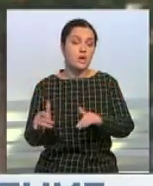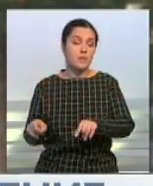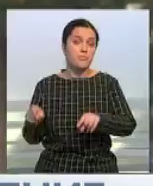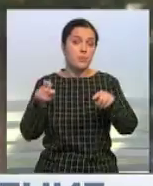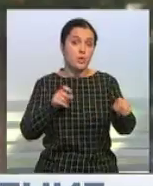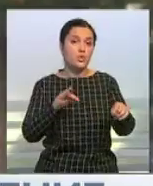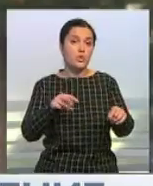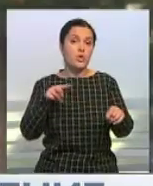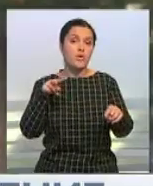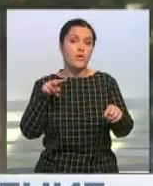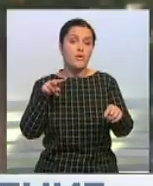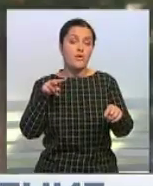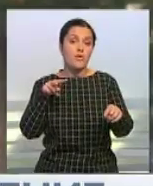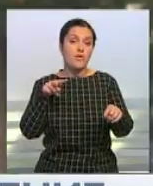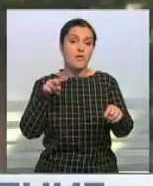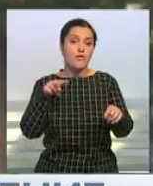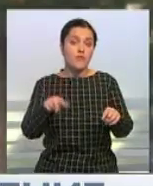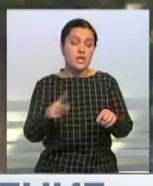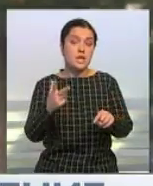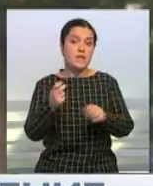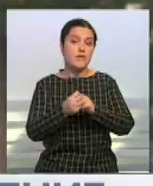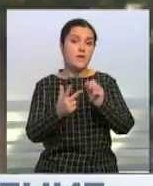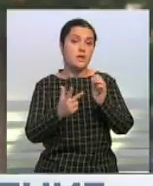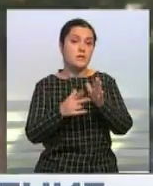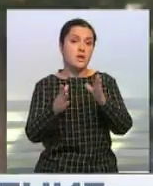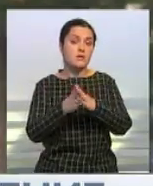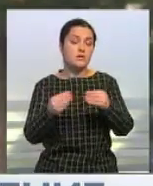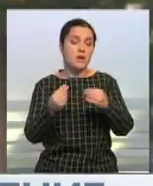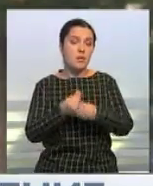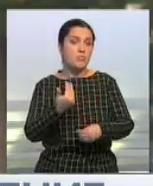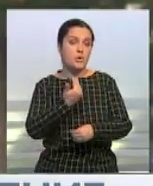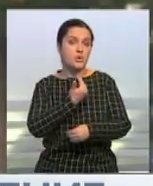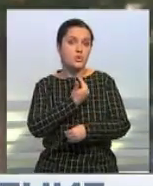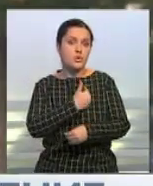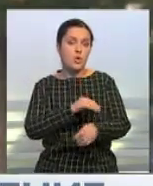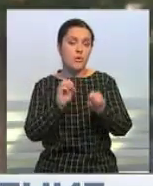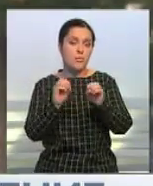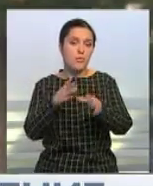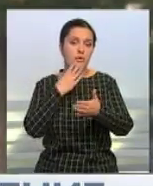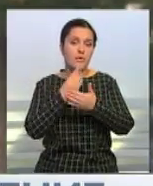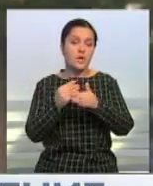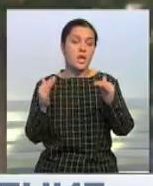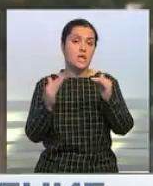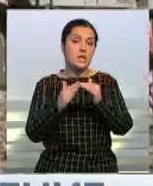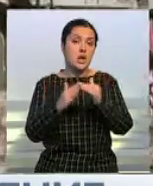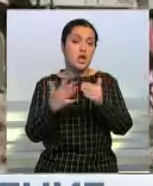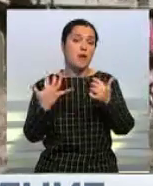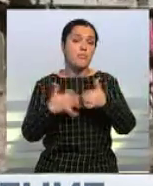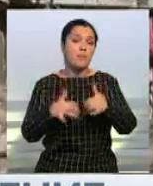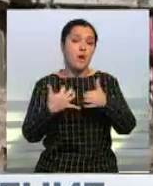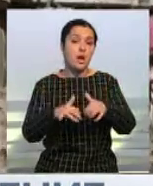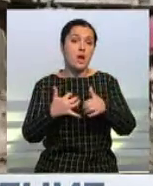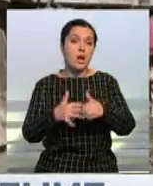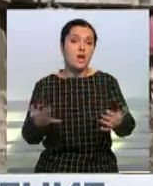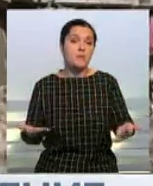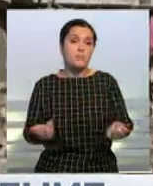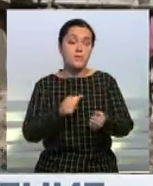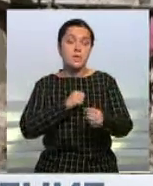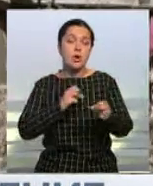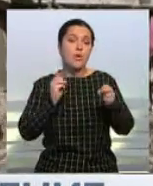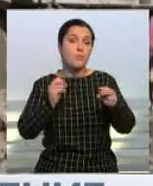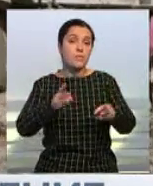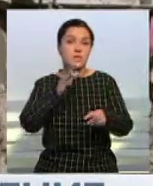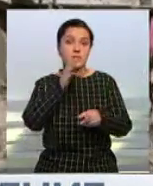Однако 2318 семей по-прежнему не хотят покидать насиженные места. Между тем, по статистике спасателей, самое опасное время года,